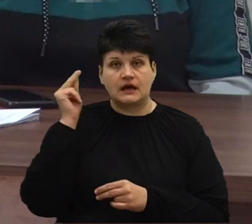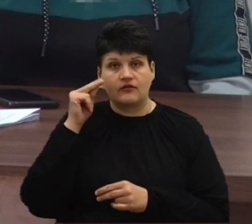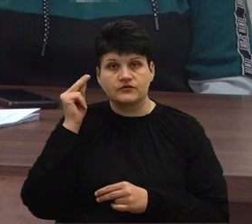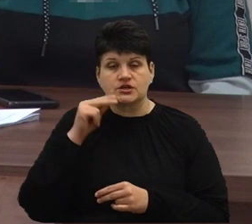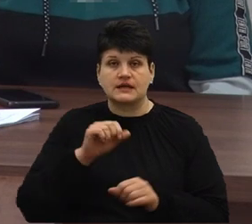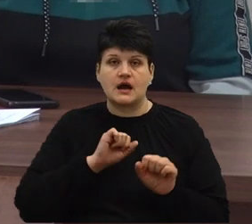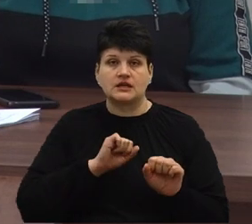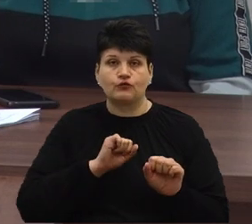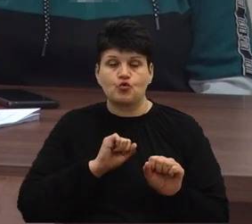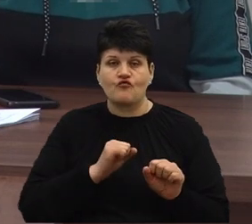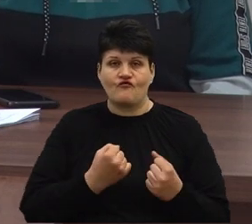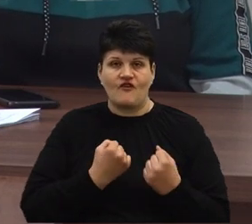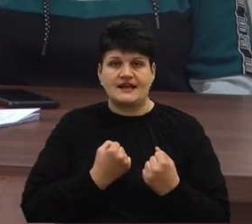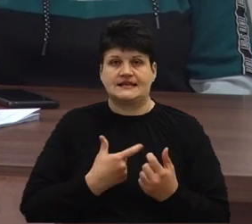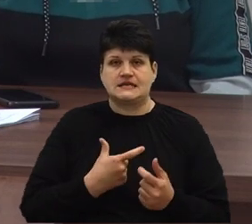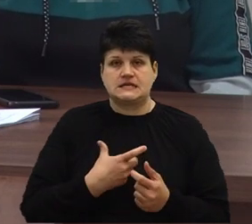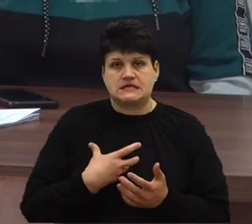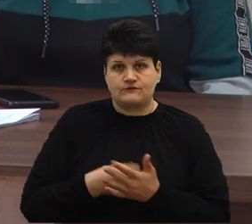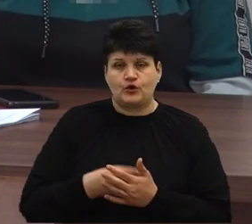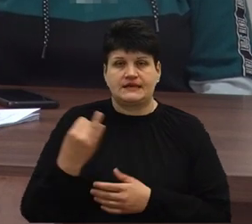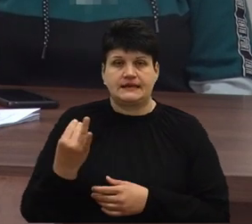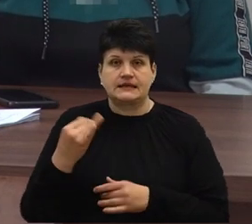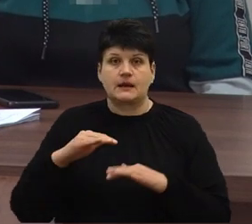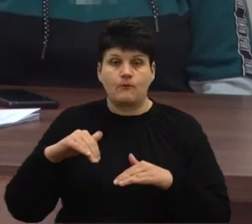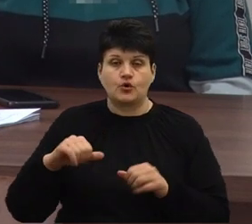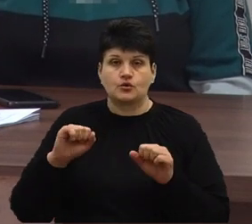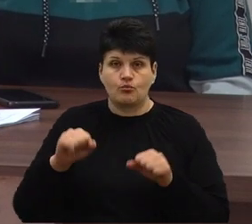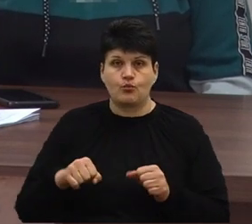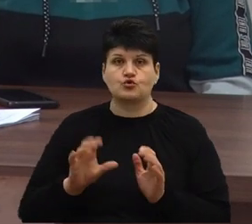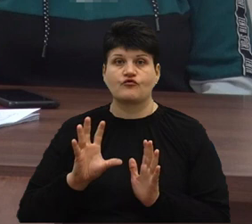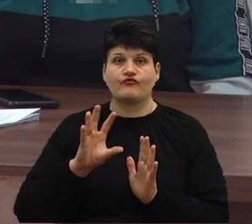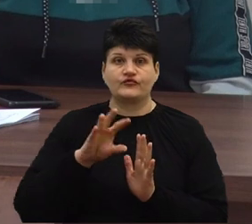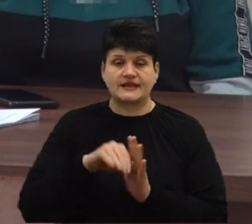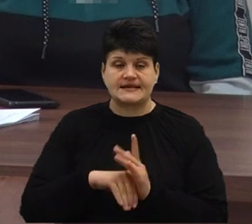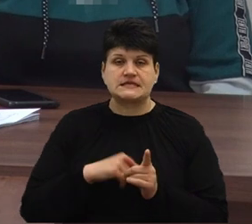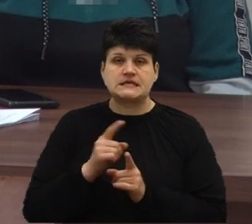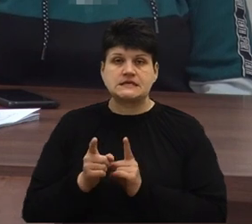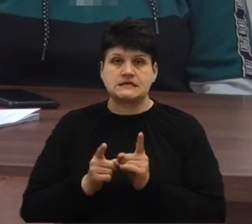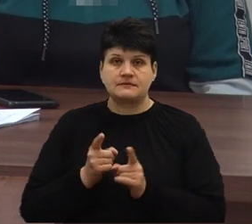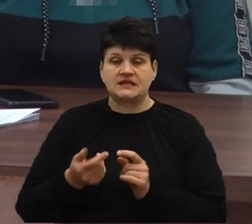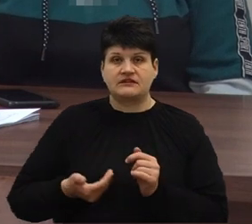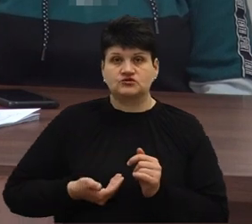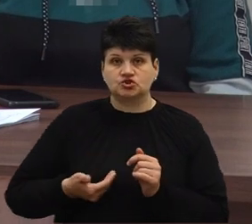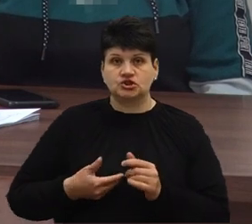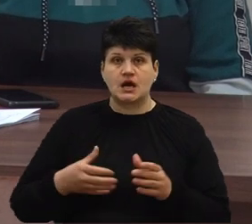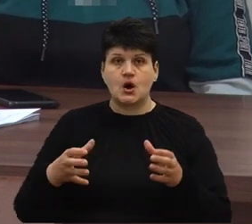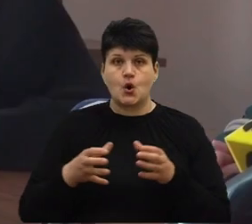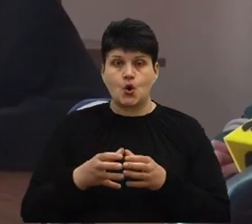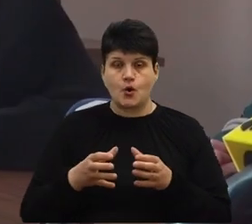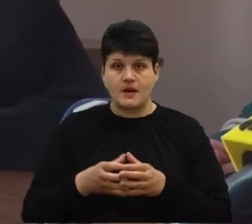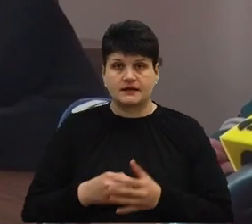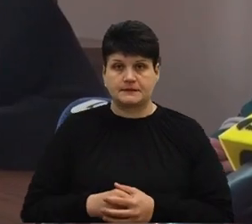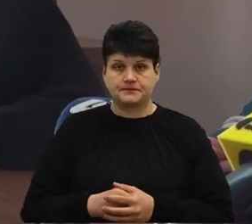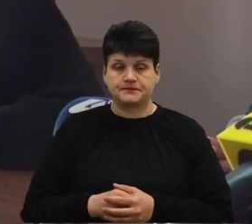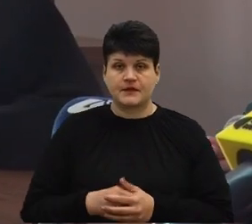адвокатувати свої інтереси які потім можуть внести якісь зміни в життя тої громади не проживають